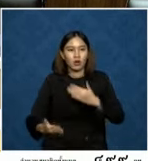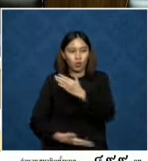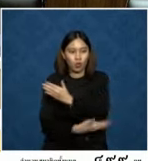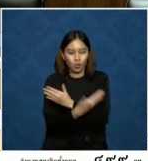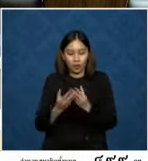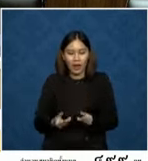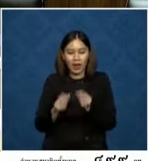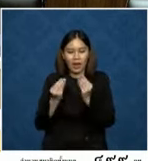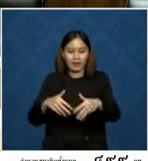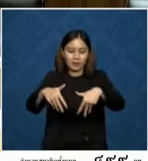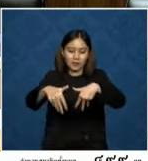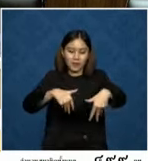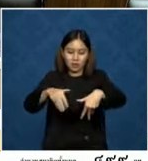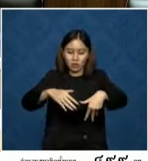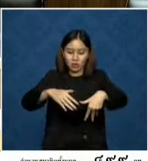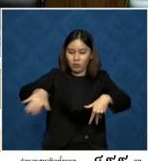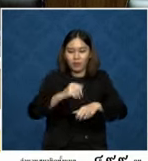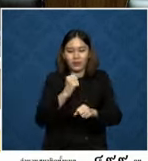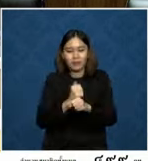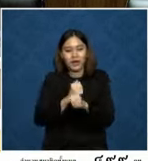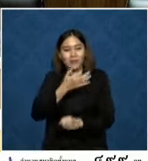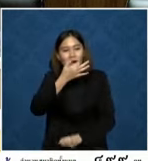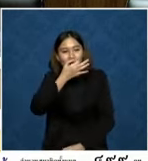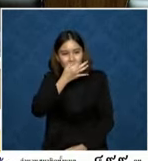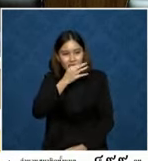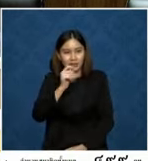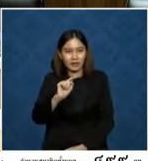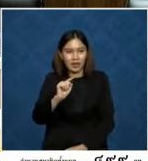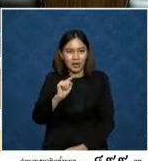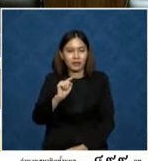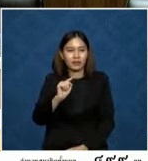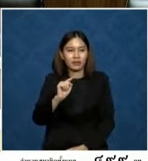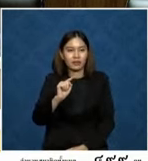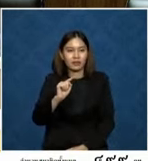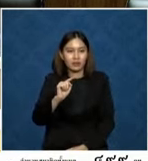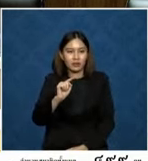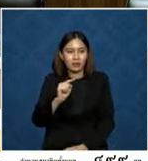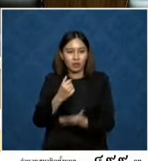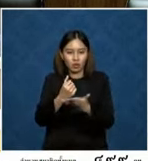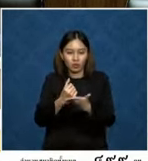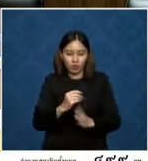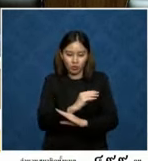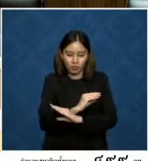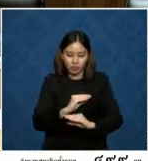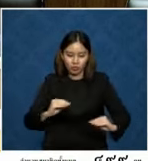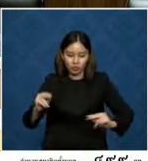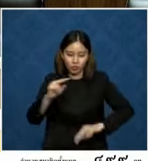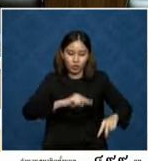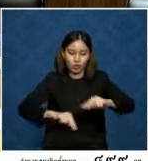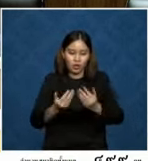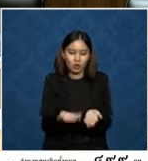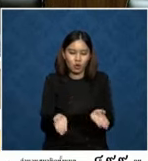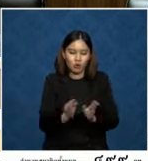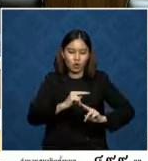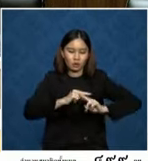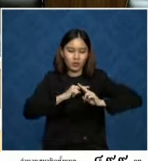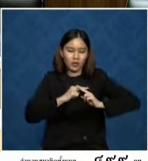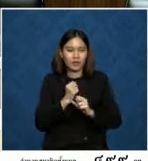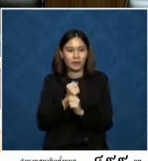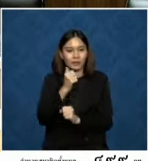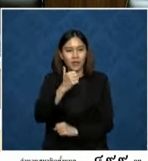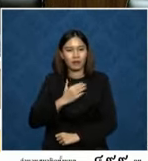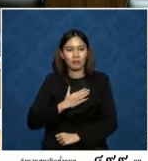ชาชนได้มีโอกาสทำมาหากินเพื่อได้บรรเทาและก็ดูแลครอบครัวและตัวเองผ